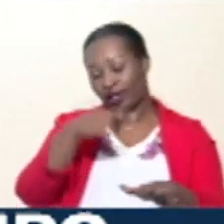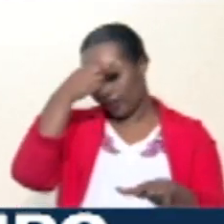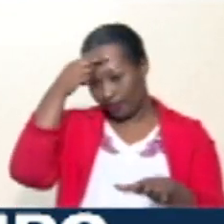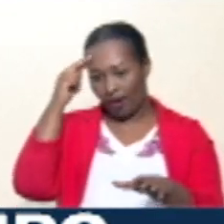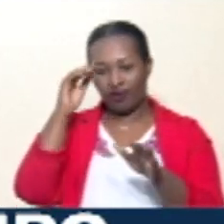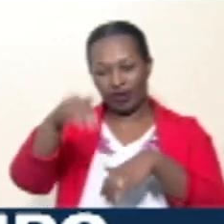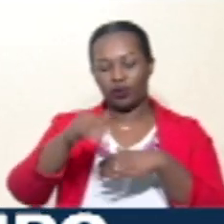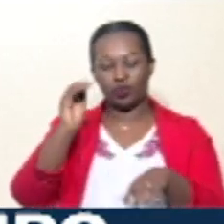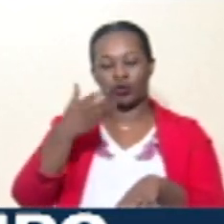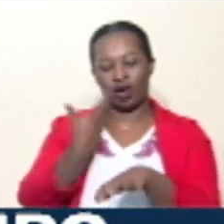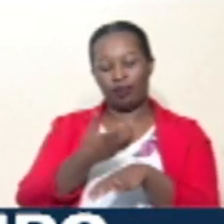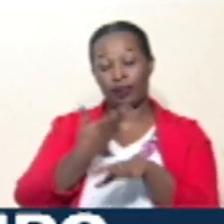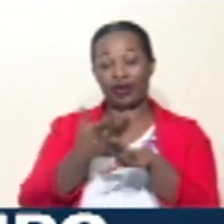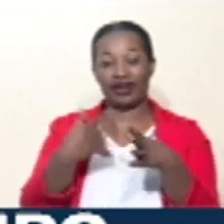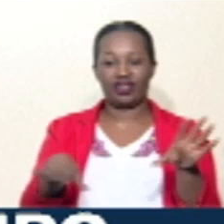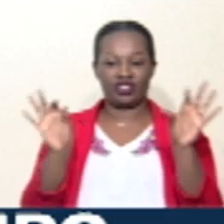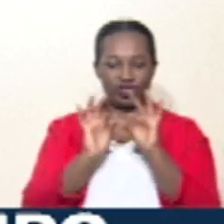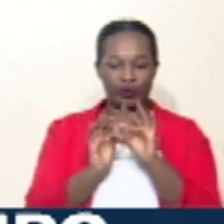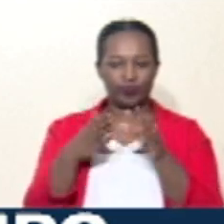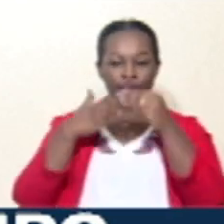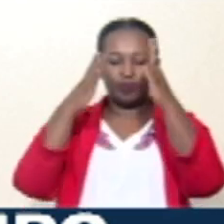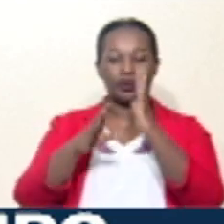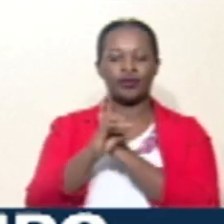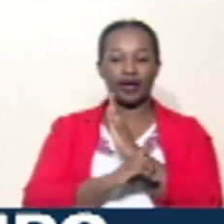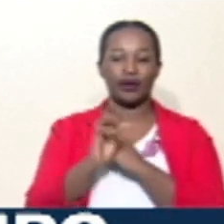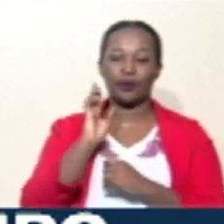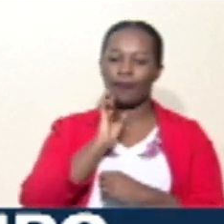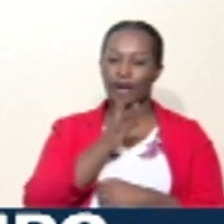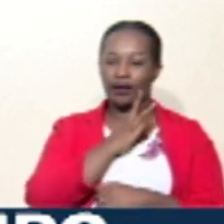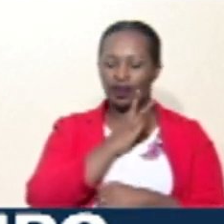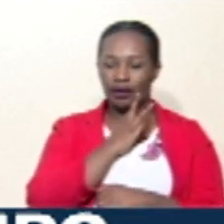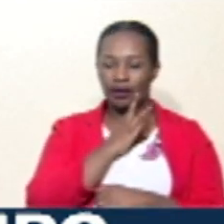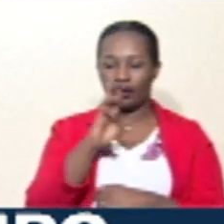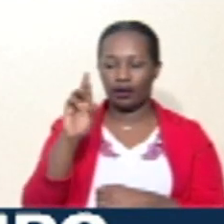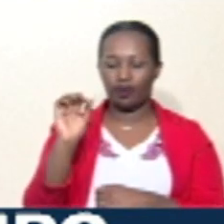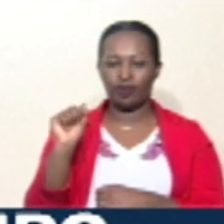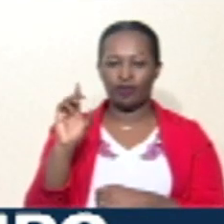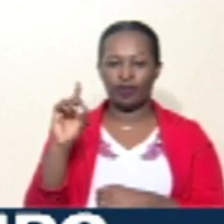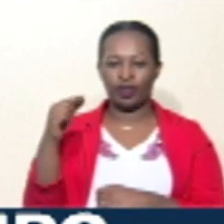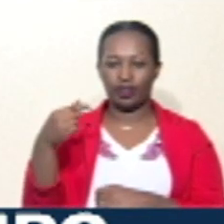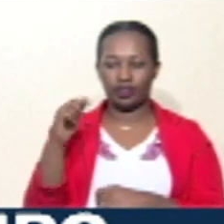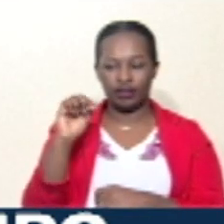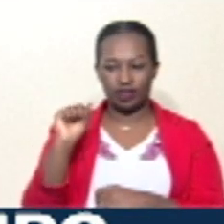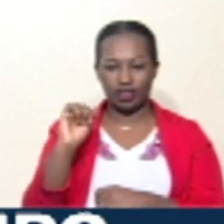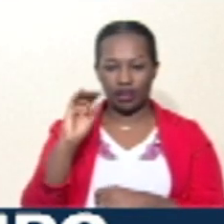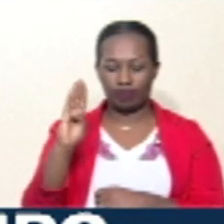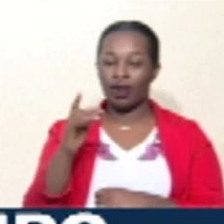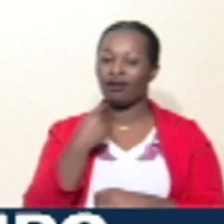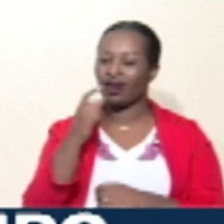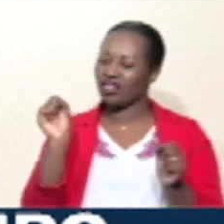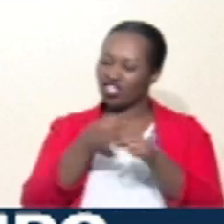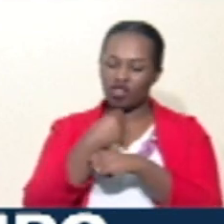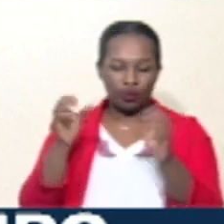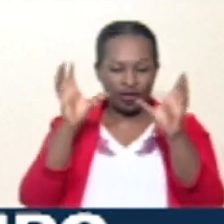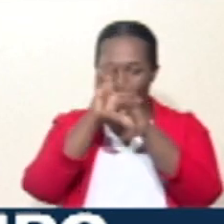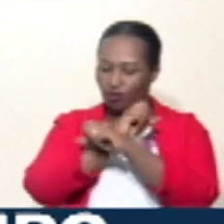bagwiriwe n'ibirombe bicukurwamo amabuye y'agaciro umuyobozi w'akarere ka Rwamagana by'umwihariko Rajab Mbonyumvunyi ahamya ko hadashobora gushira ukwezi